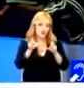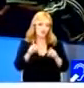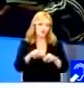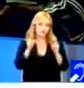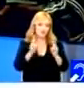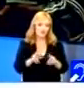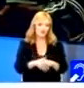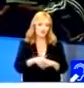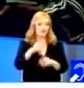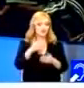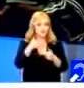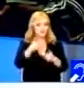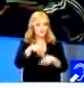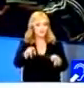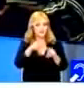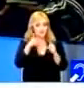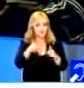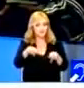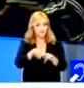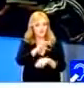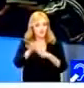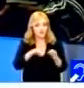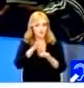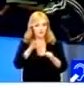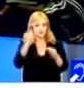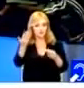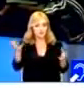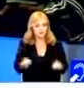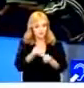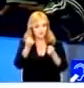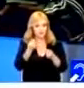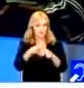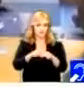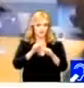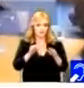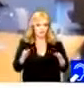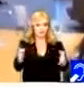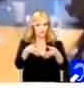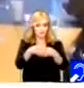ei învață mai ușor, iar unii termină cu succes ciclul gimnazial și chiar liceul.